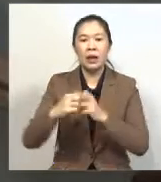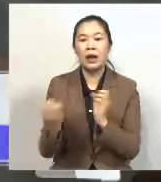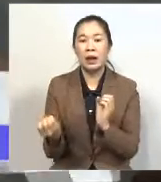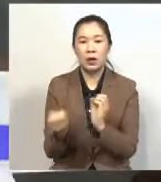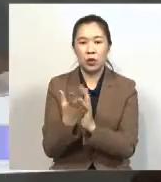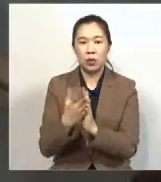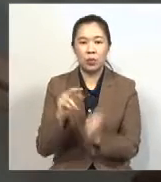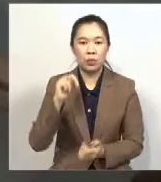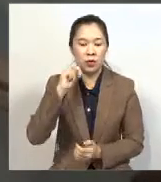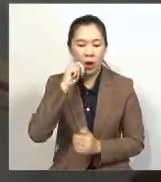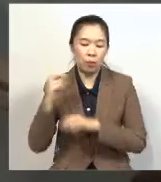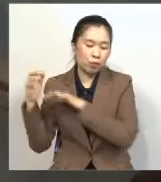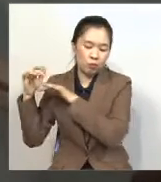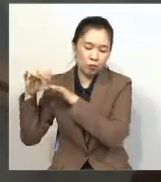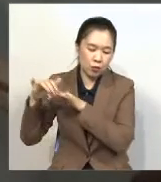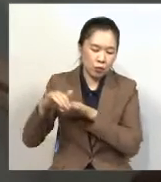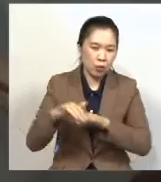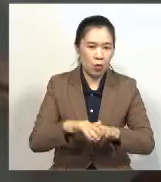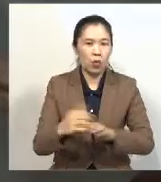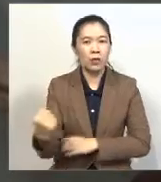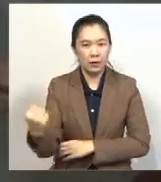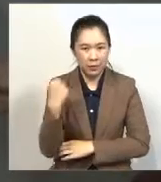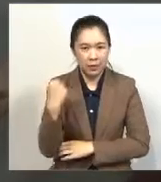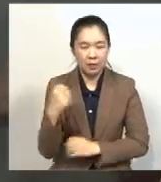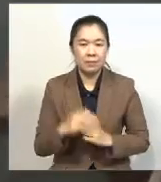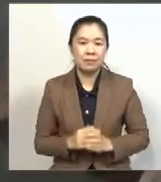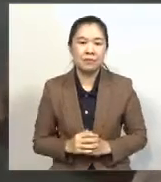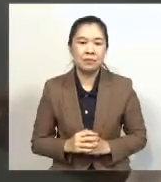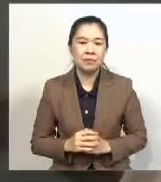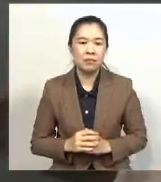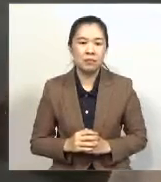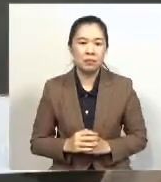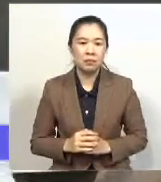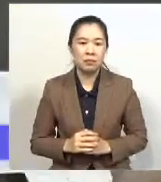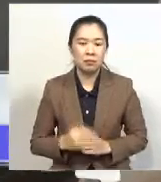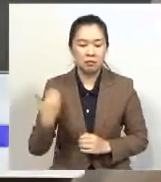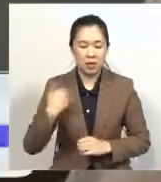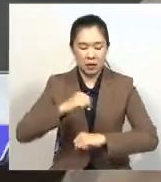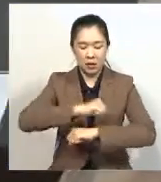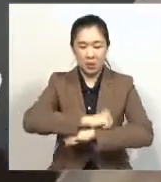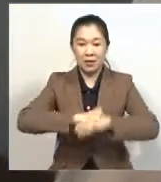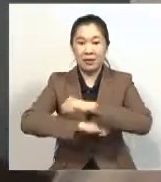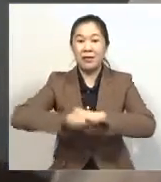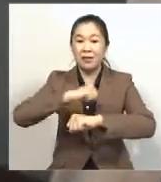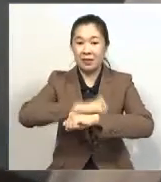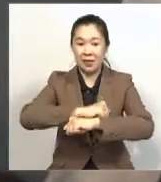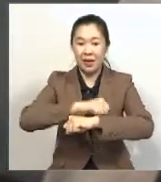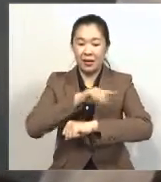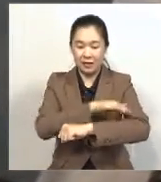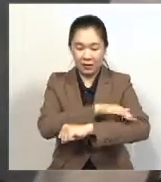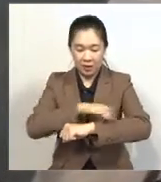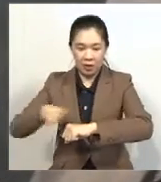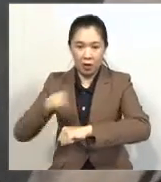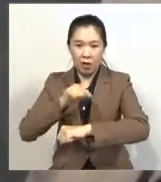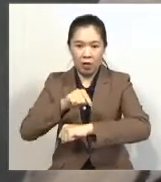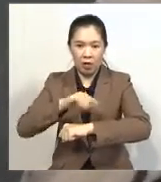บจากแรงน้ำยมที่ค่อนข้างที่จะแรงนะคะทำให้แรงน้ำพัดกระสอบทรายที่วางอยู่บนผนังกั้นน้ำ